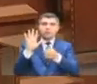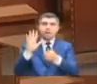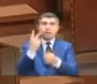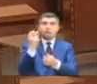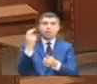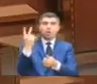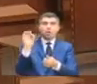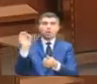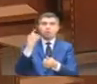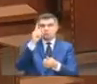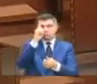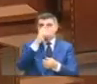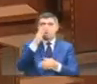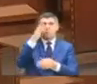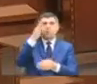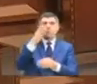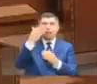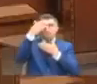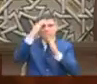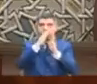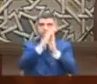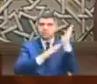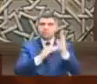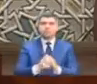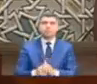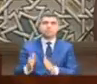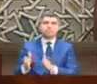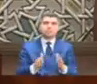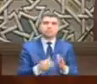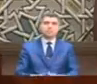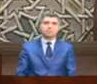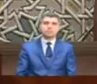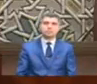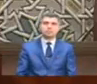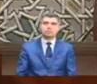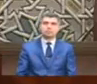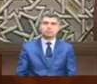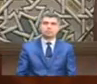الله مستقبليه جميع الاقاليم في المملكه. شكرا سيدي الوزير، الكلمه لكم سيدي النائب، تفضلوا.